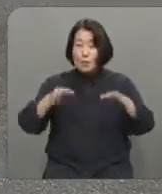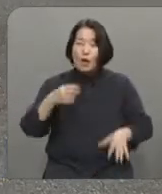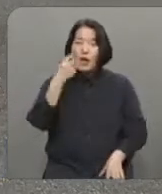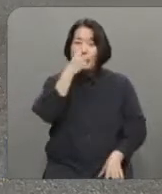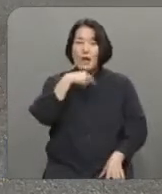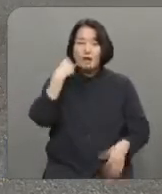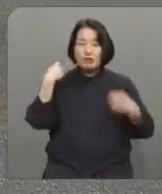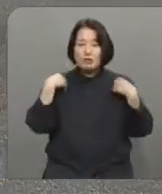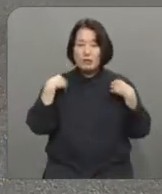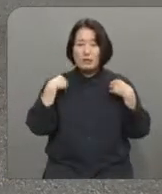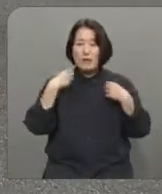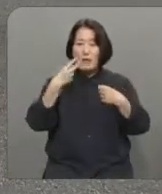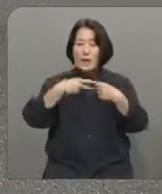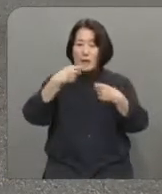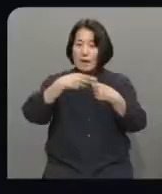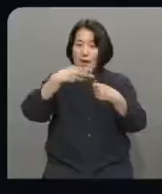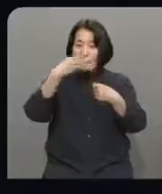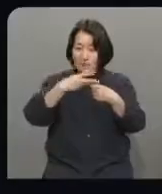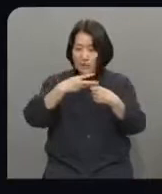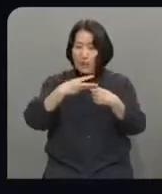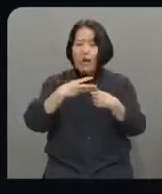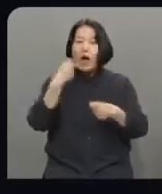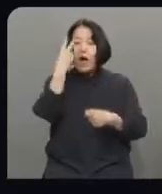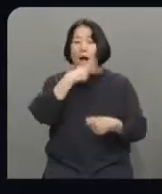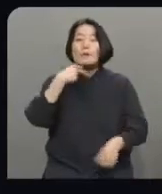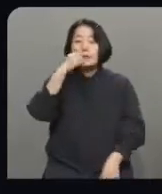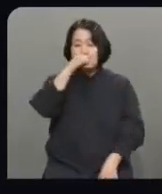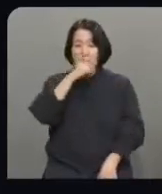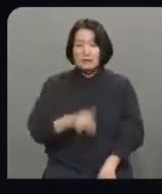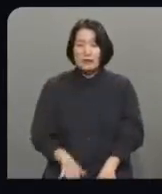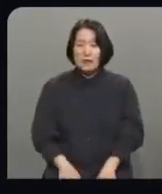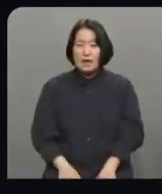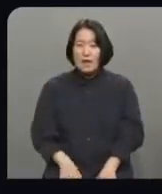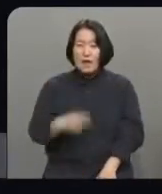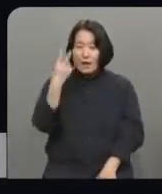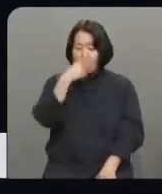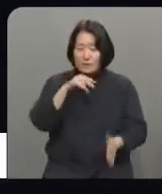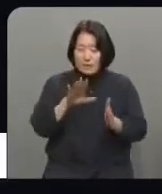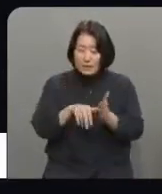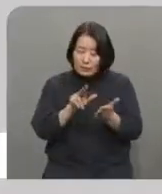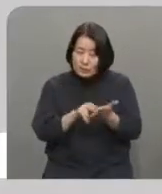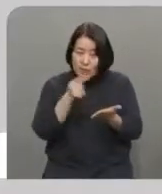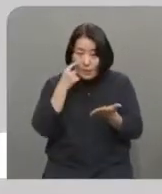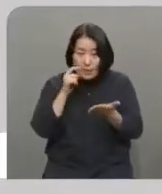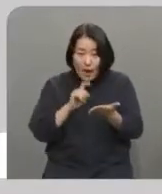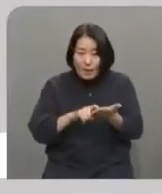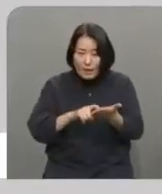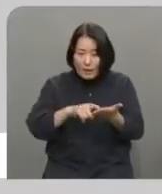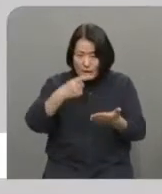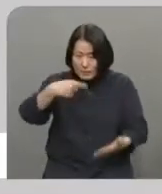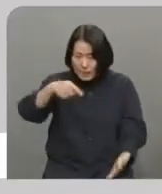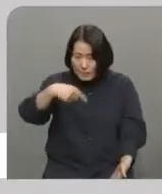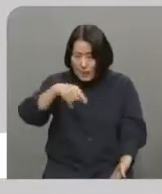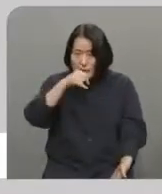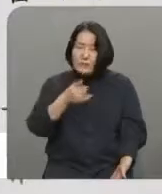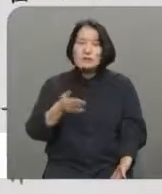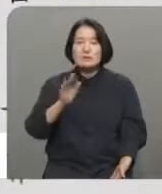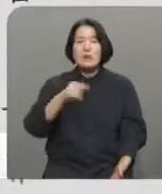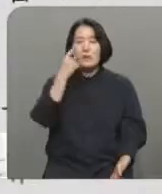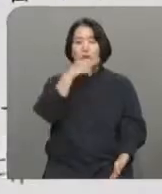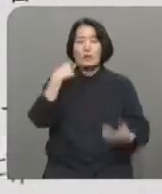대해서도 3번의 종합감사가 이루어졌습니다. 감사 때마다 이런 문제에 대해 반복적인 지적이 있었지만